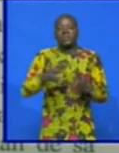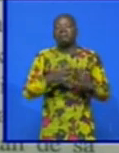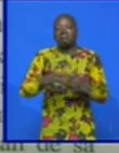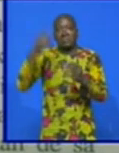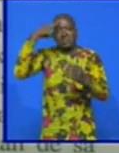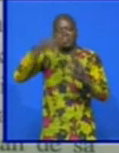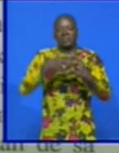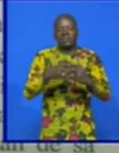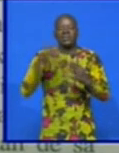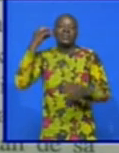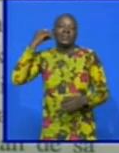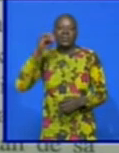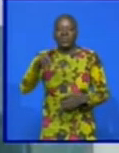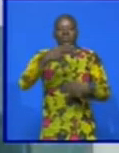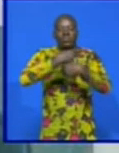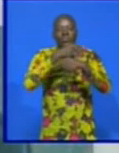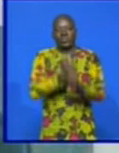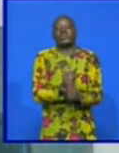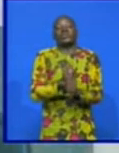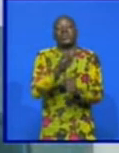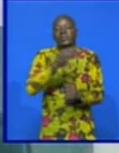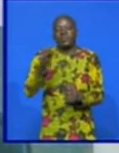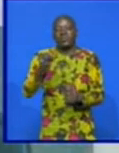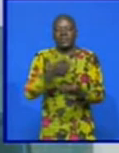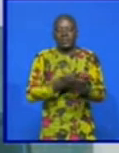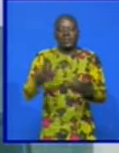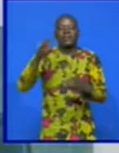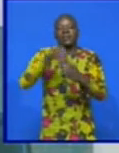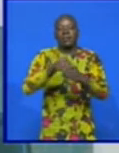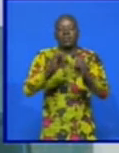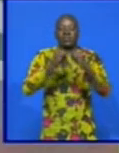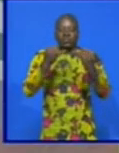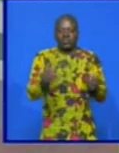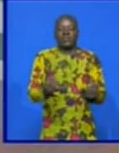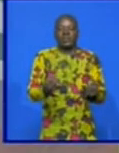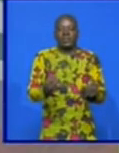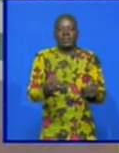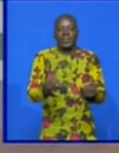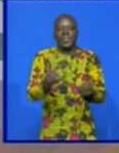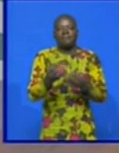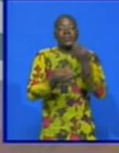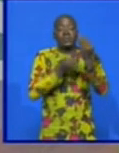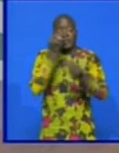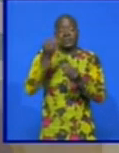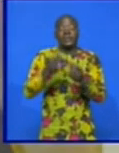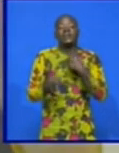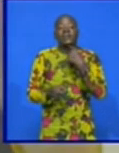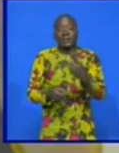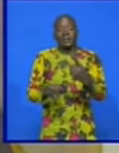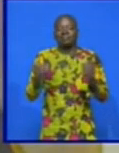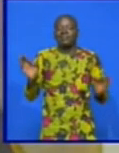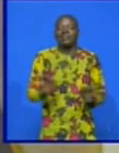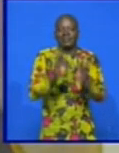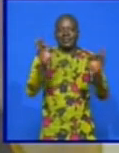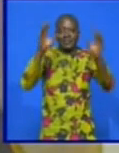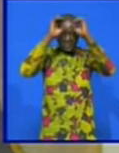l'or produit dans la sous-région, peut-on lire dans Sidoya. L'observateur Palga relève des félicitations du président de